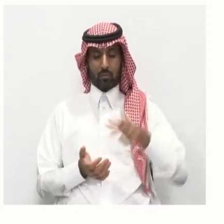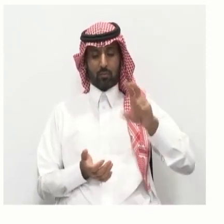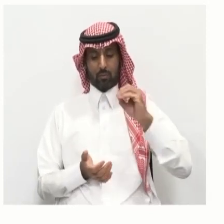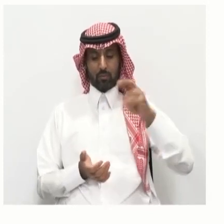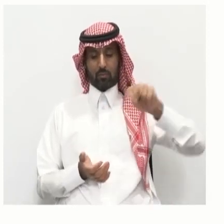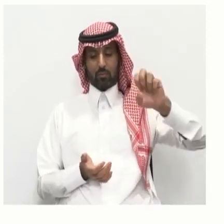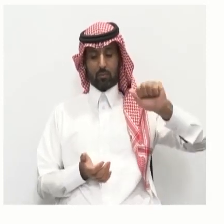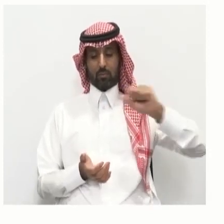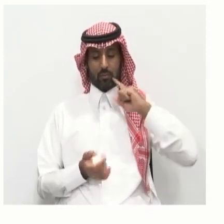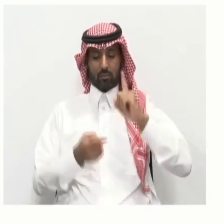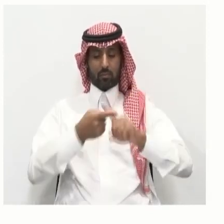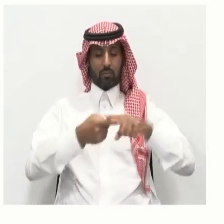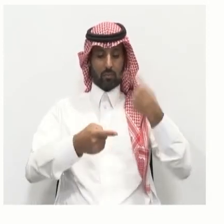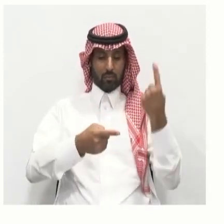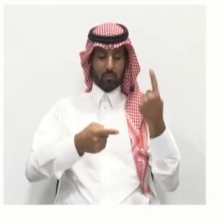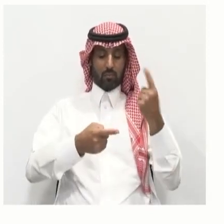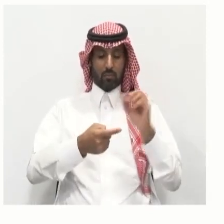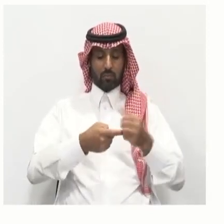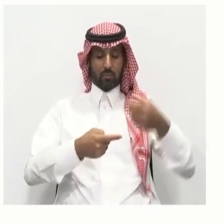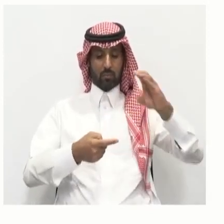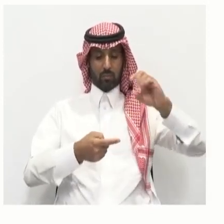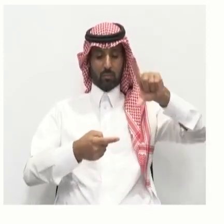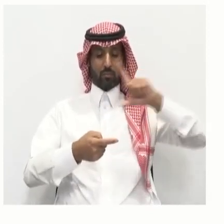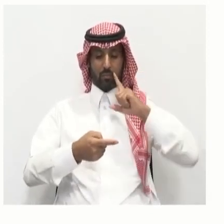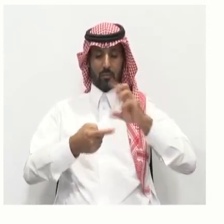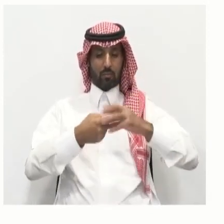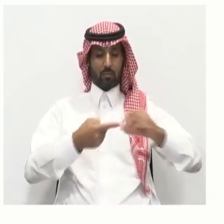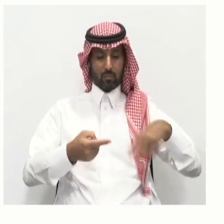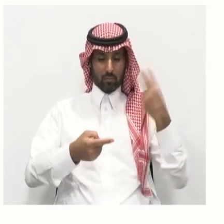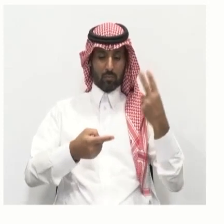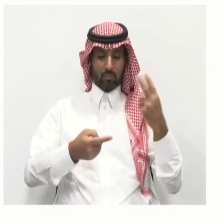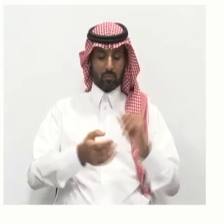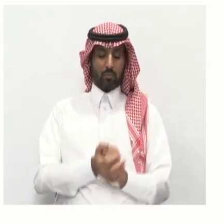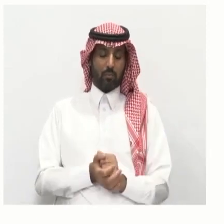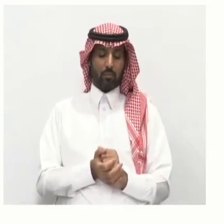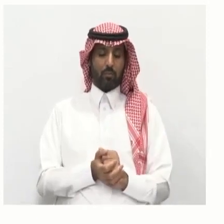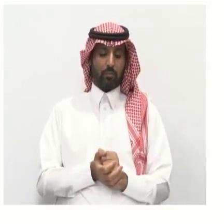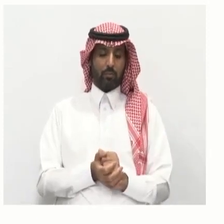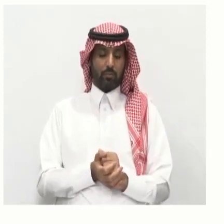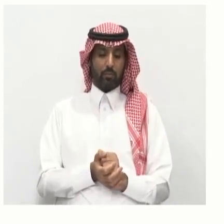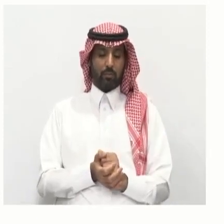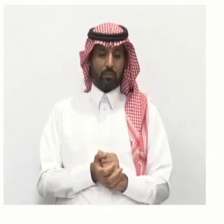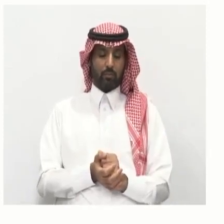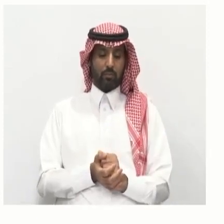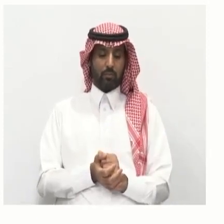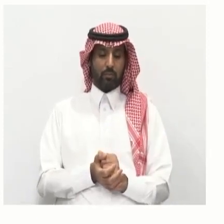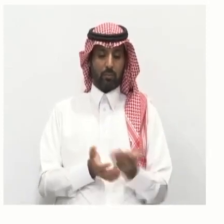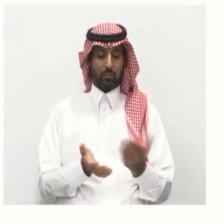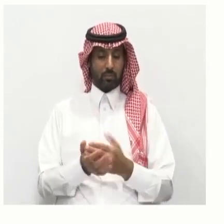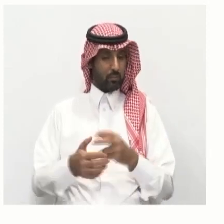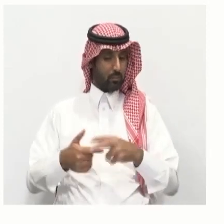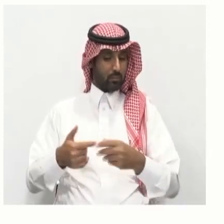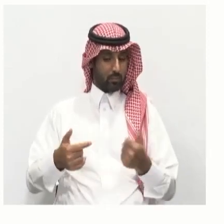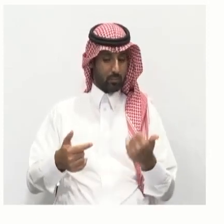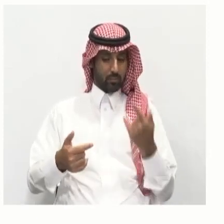شحنته موجب واحد والكبريت شحنته سالب اين شحنته سالب ا ينتج